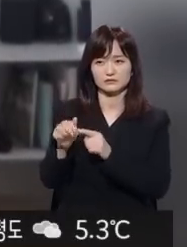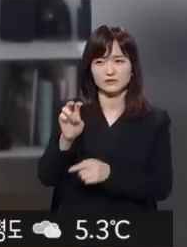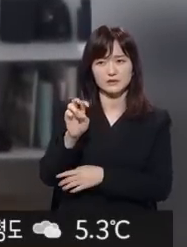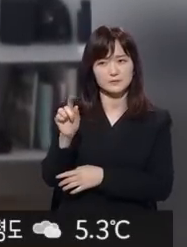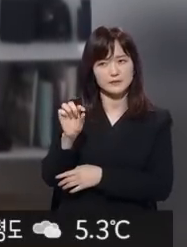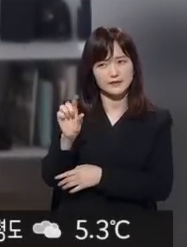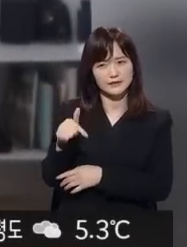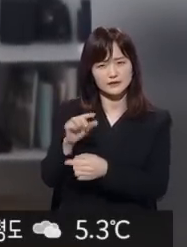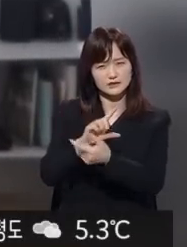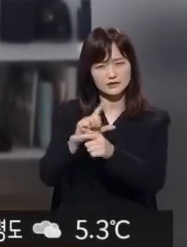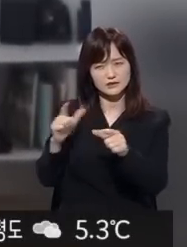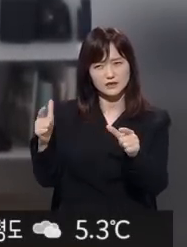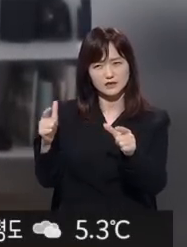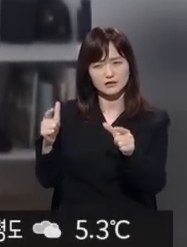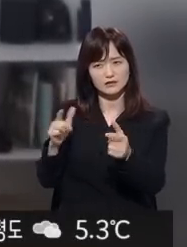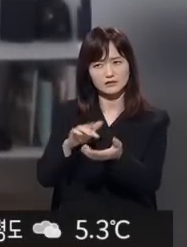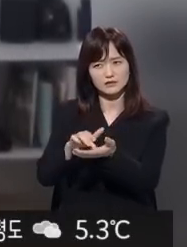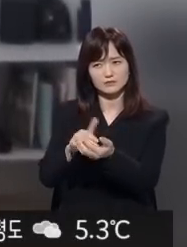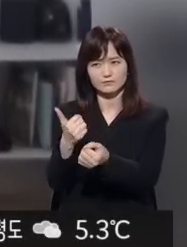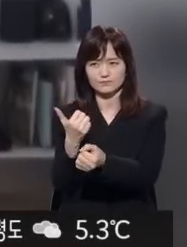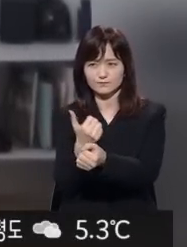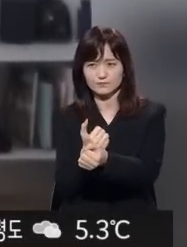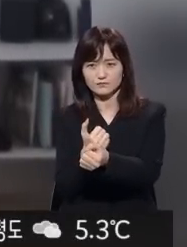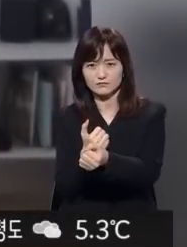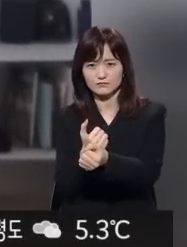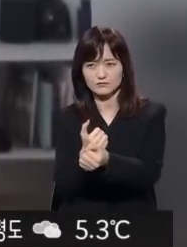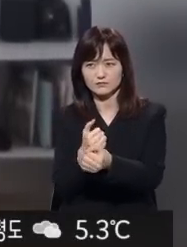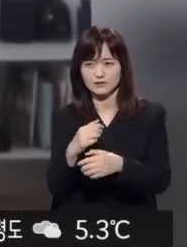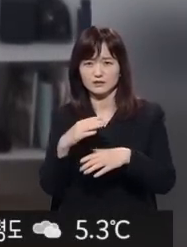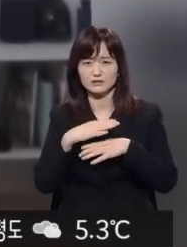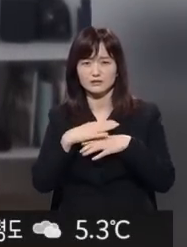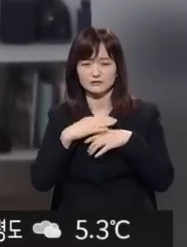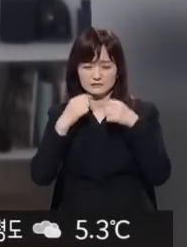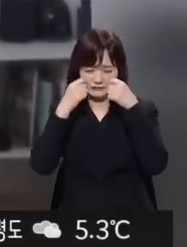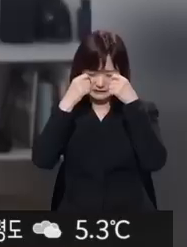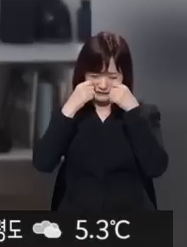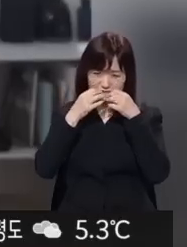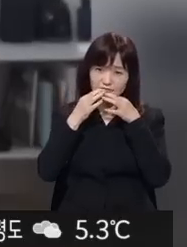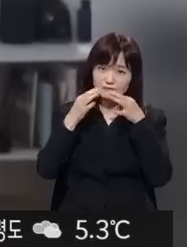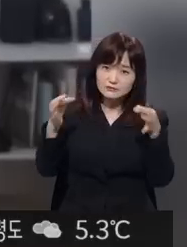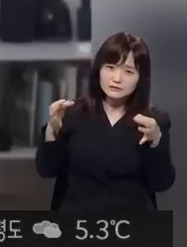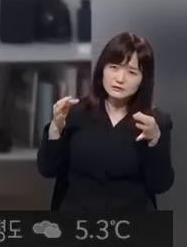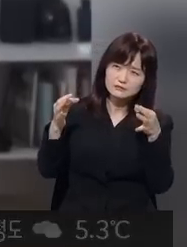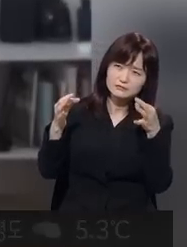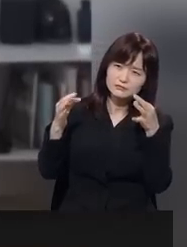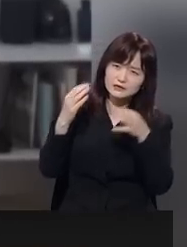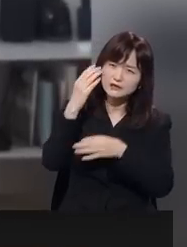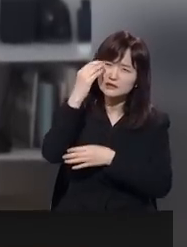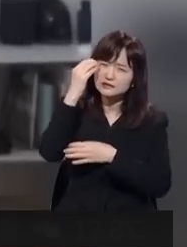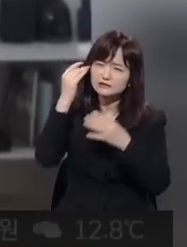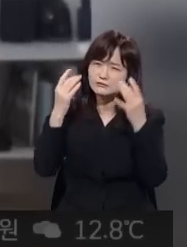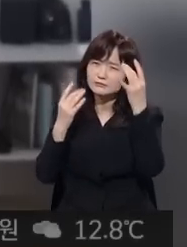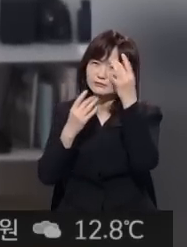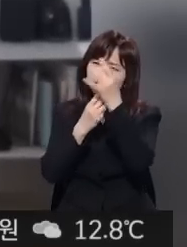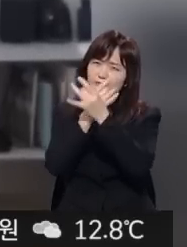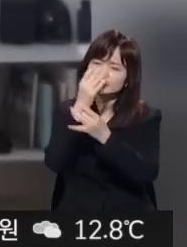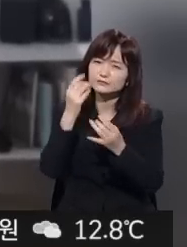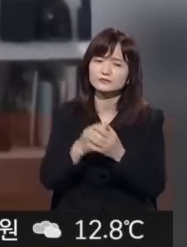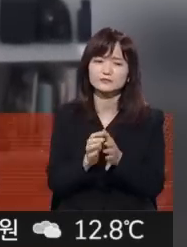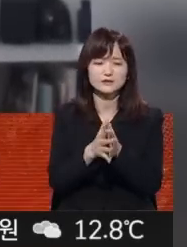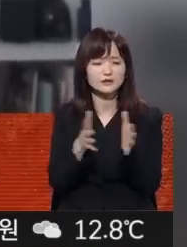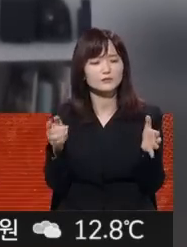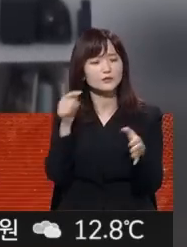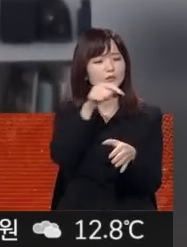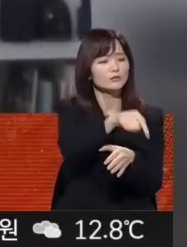되는 여러 약물을 이따라 투약한 뒤에 무섭다면서 흐느끼고 소리를 지르는 등의 환각 증상을 보였습니다 아파트 문 밖에서